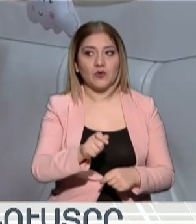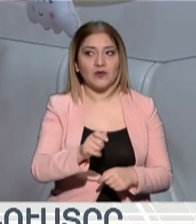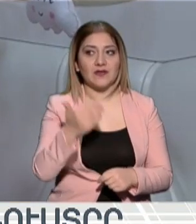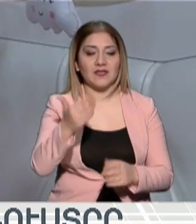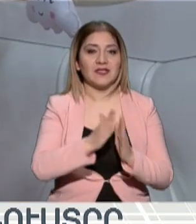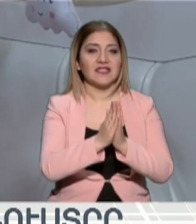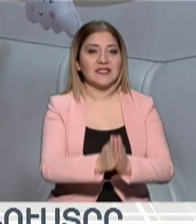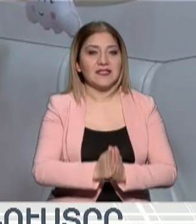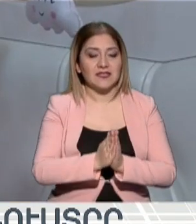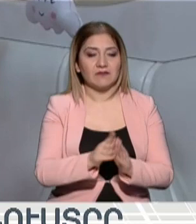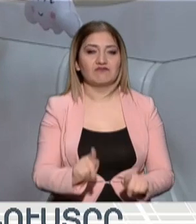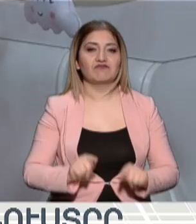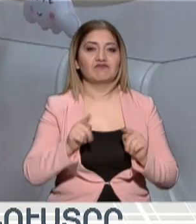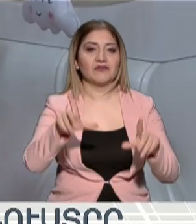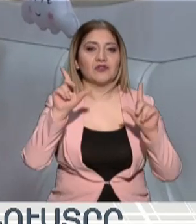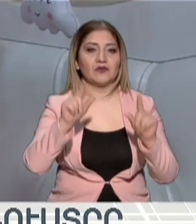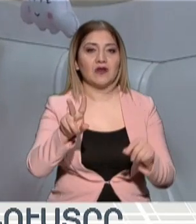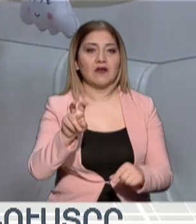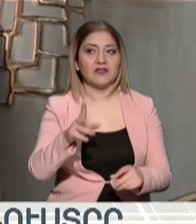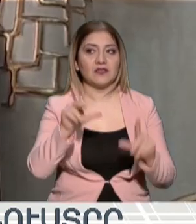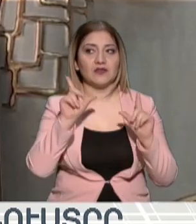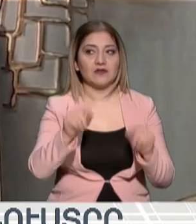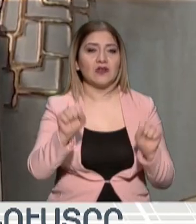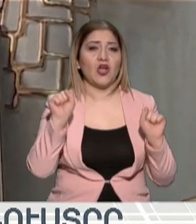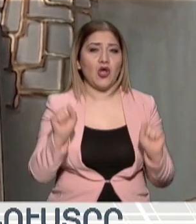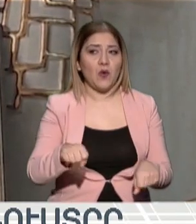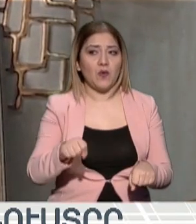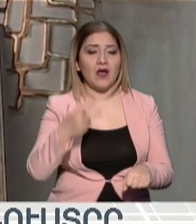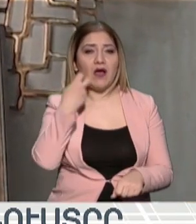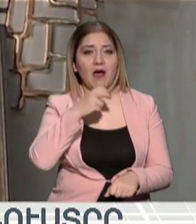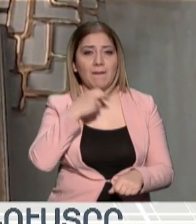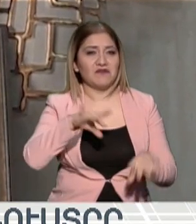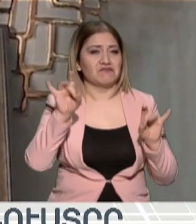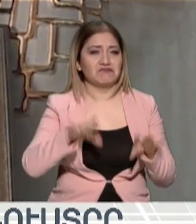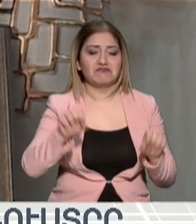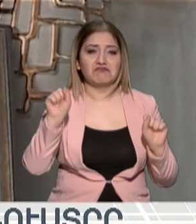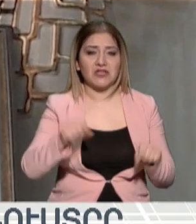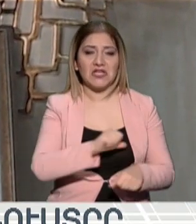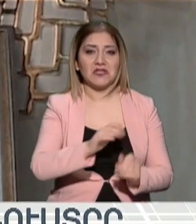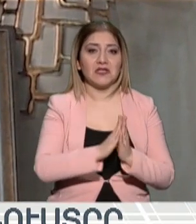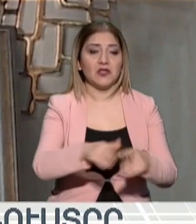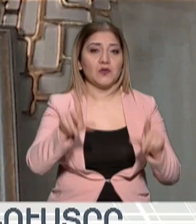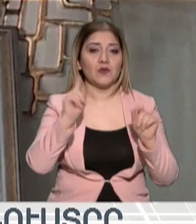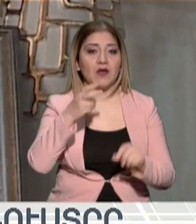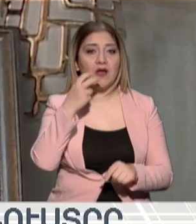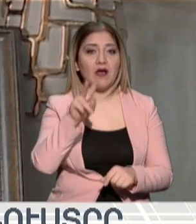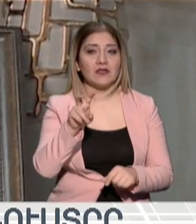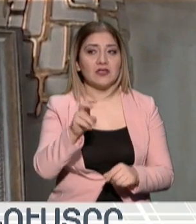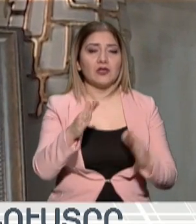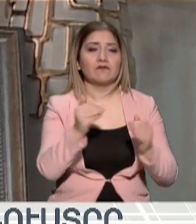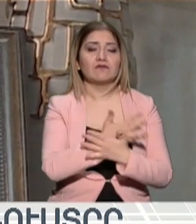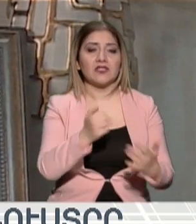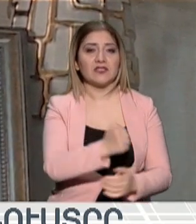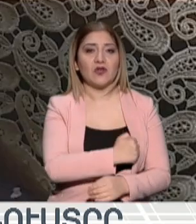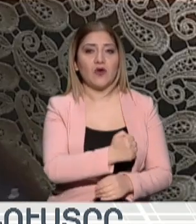իր խնդրանքով ծառայության է մեկնել Արցախ, թեև կարող էր և կապանում ծառայել, զորամասում ավելի շատ էր լինում, քան տանը,